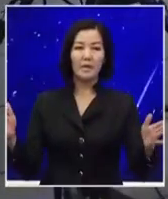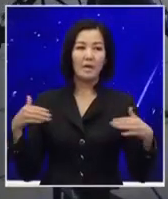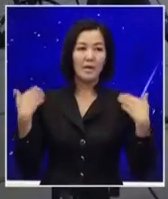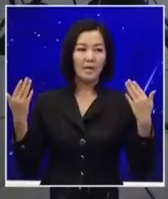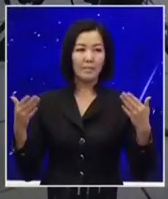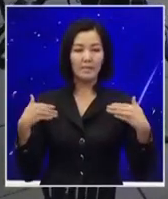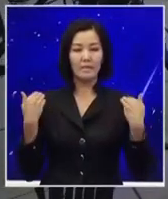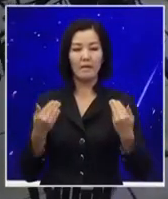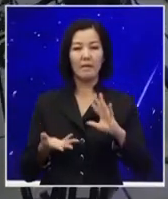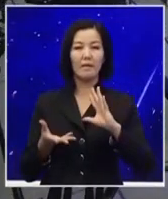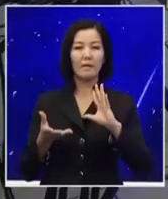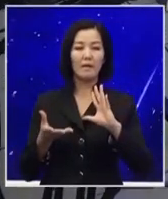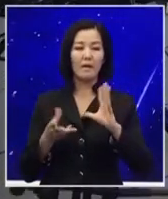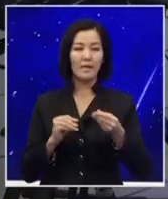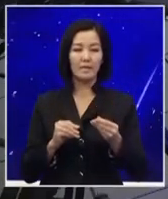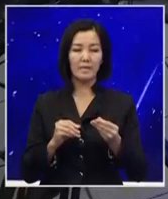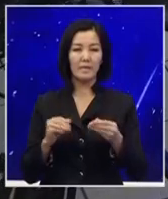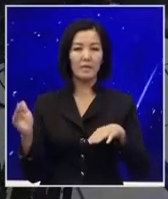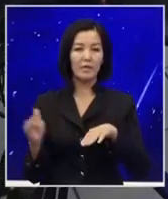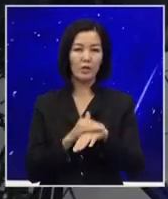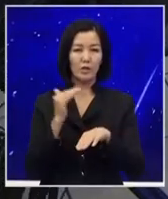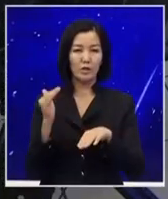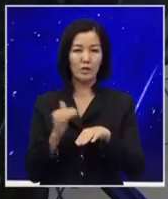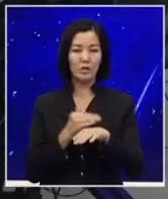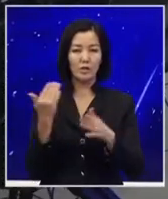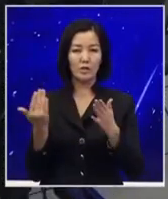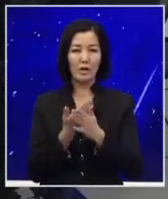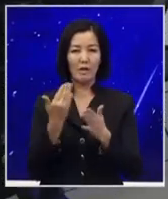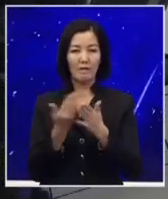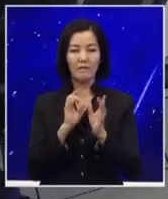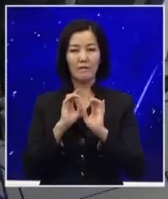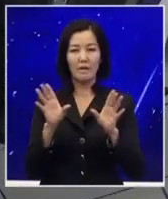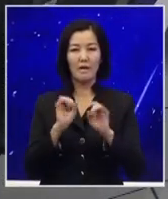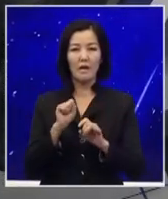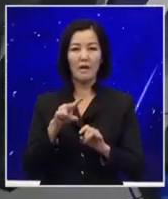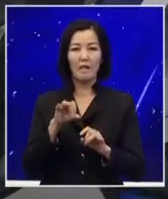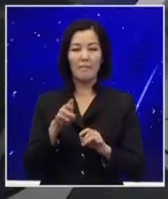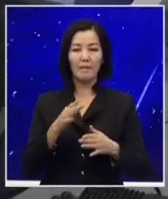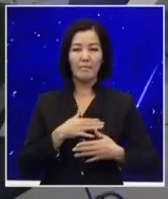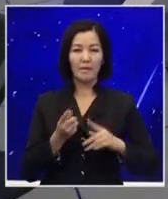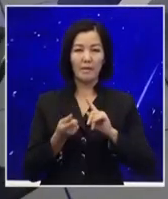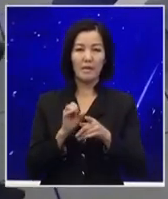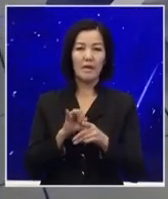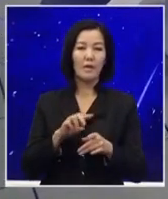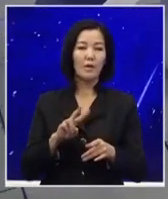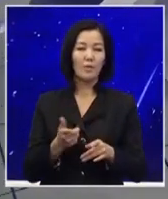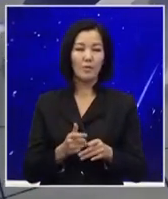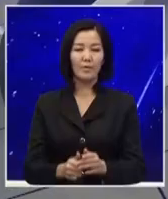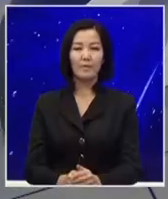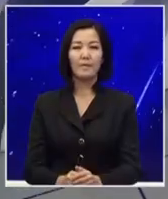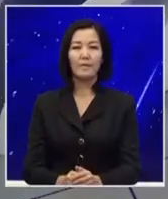Ассаламу алейкум, қадірмен көрермен, сен білге эфирде, кешкі жаңалықтар студияда Алмат Хамид, сурдодрамада Айгүл Жұмашқызы.